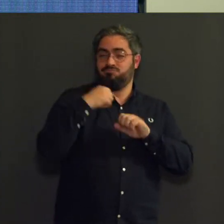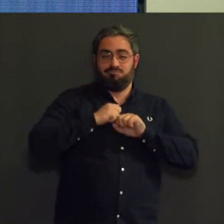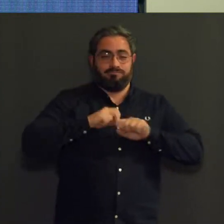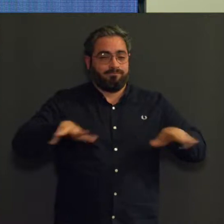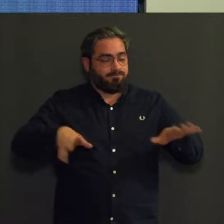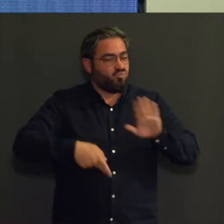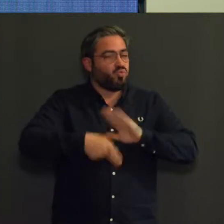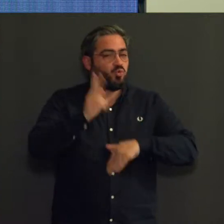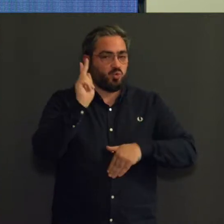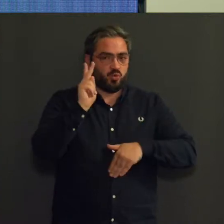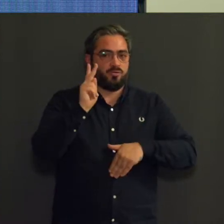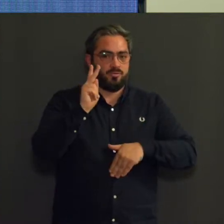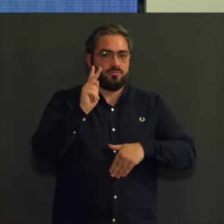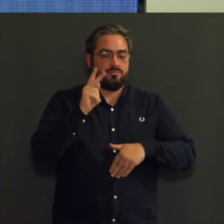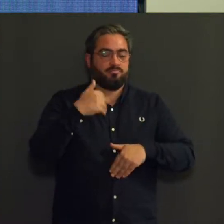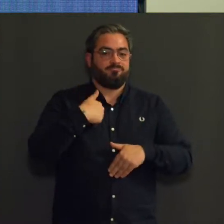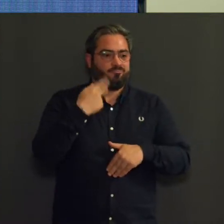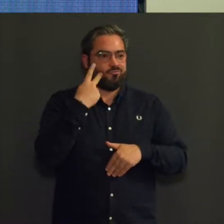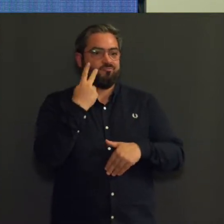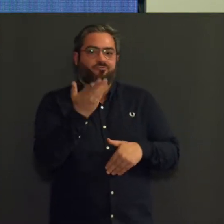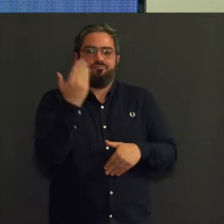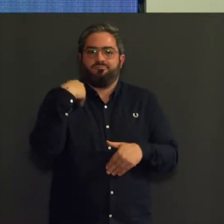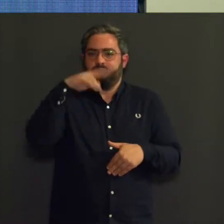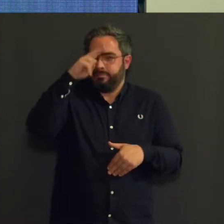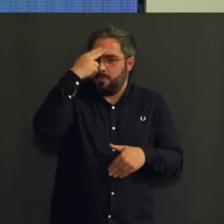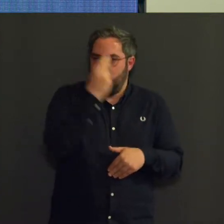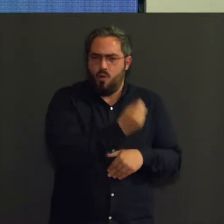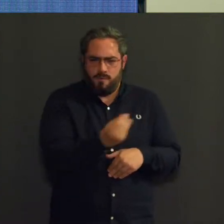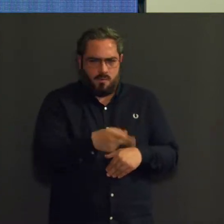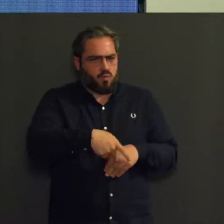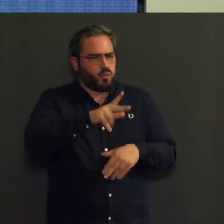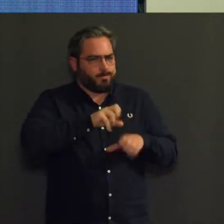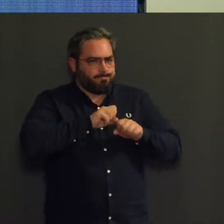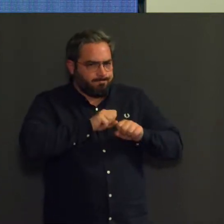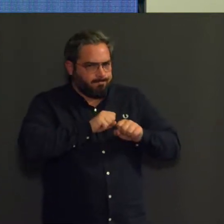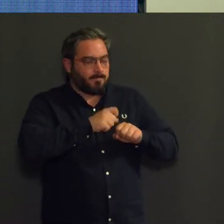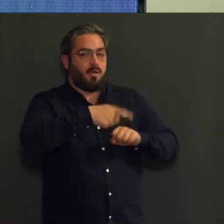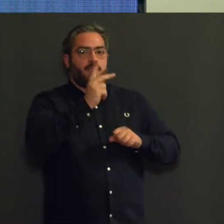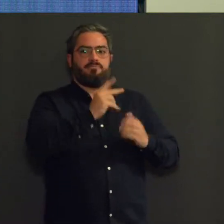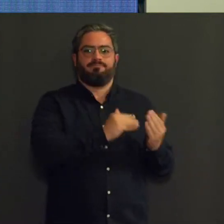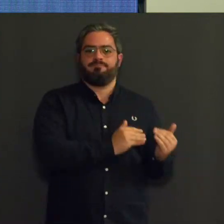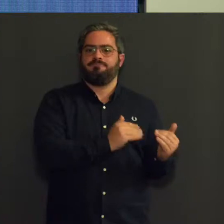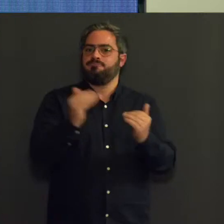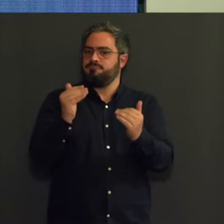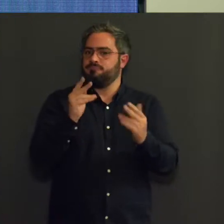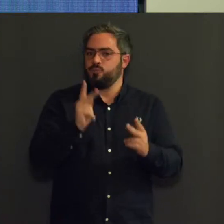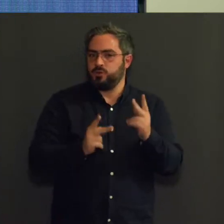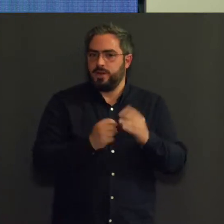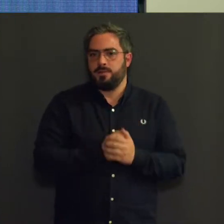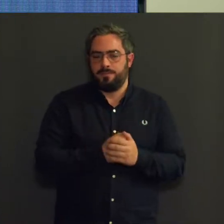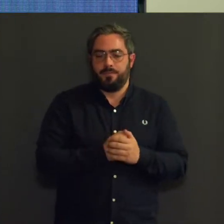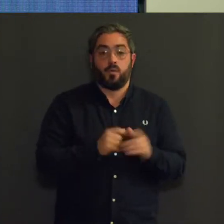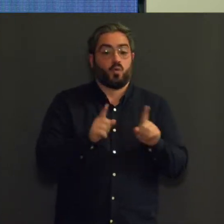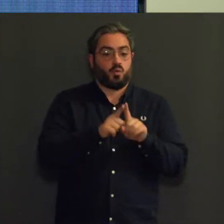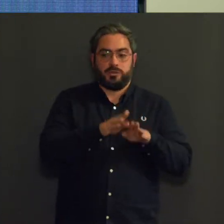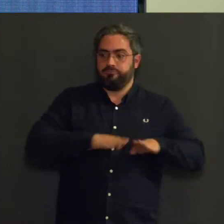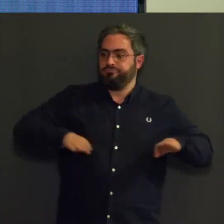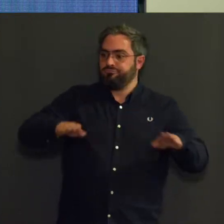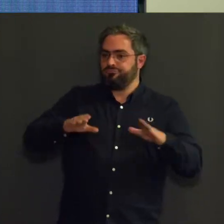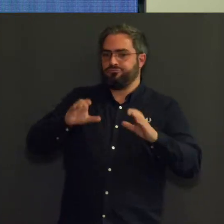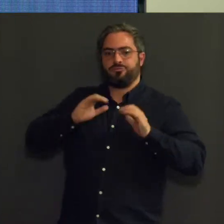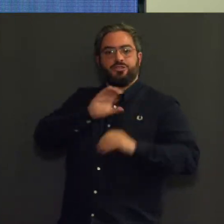avec une tendance chez les enfants qui est comparable à celle que l'on a pu voir dans la population